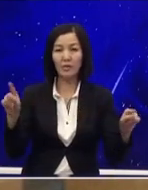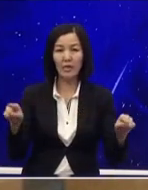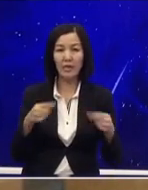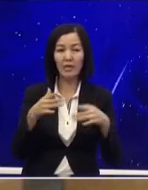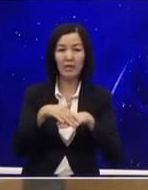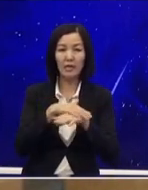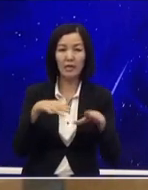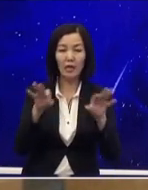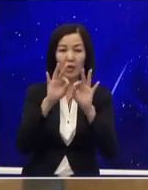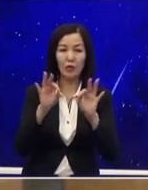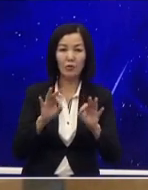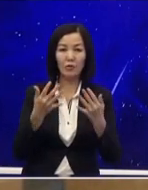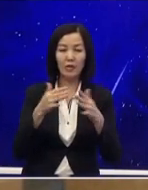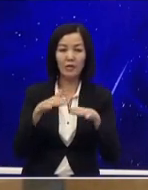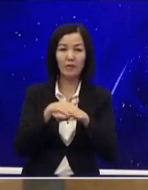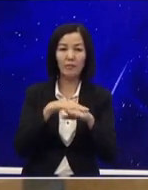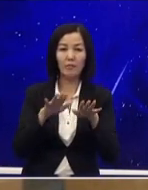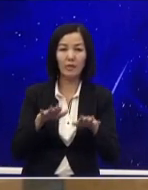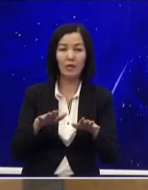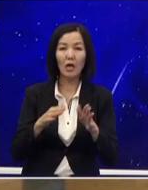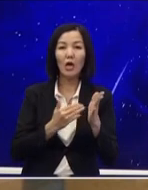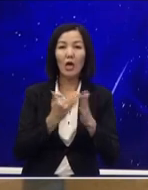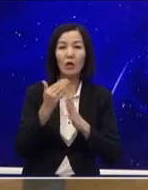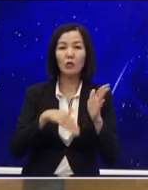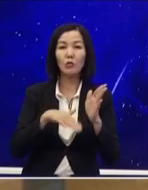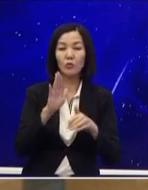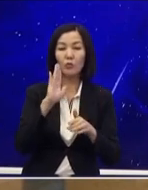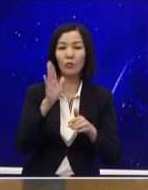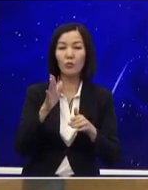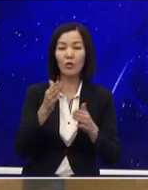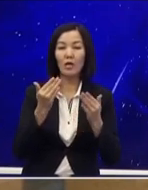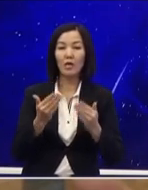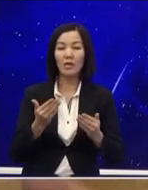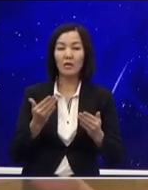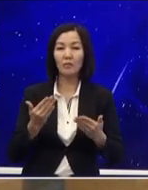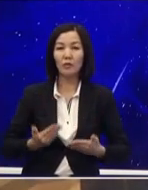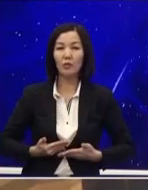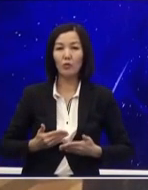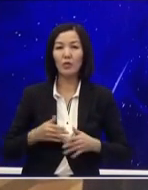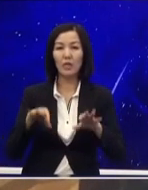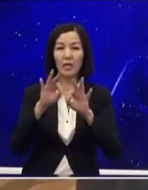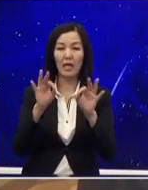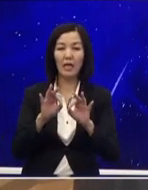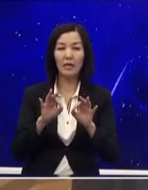театрального искусства именно в сельской местности обретет новый статус. Я рад, что в нашем регионе живут такие талантливые люди.